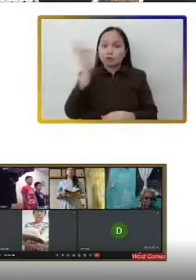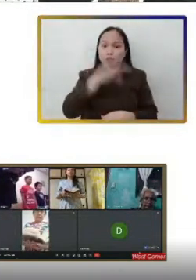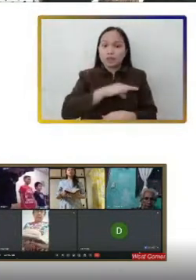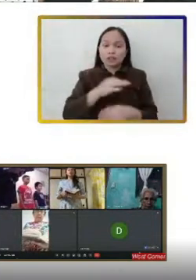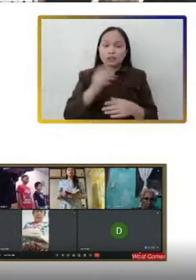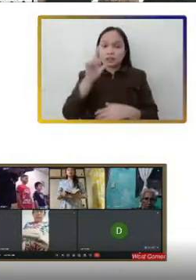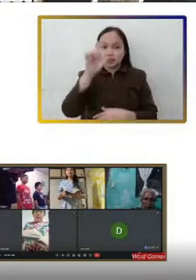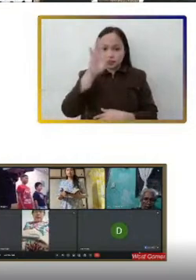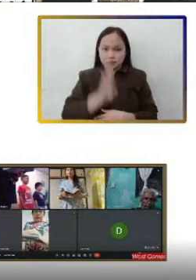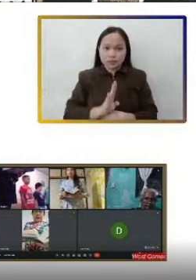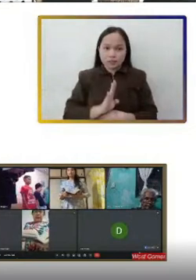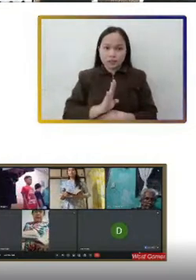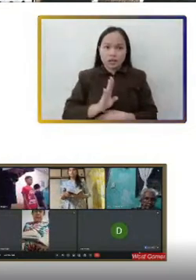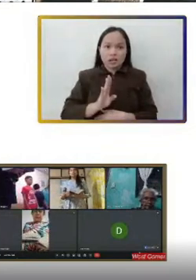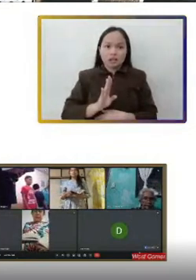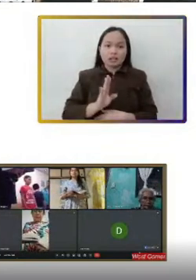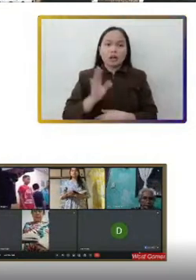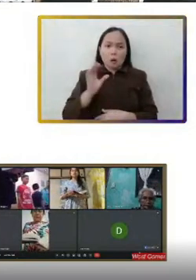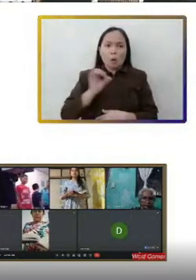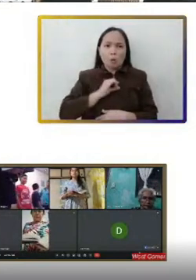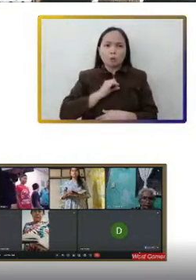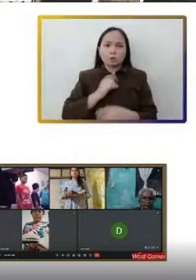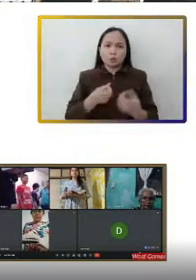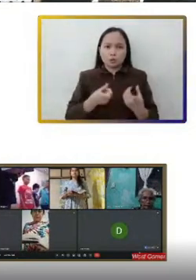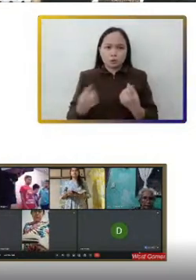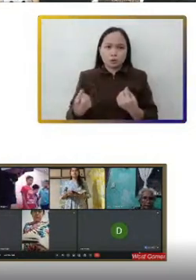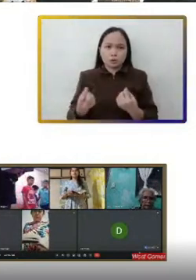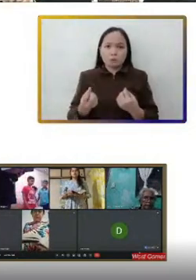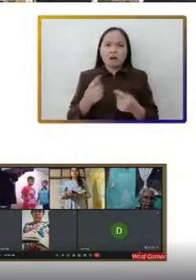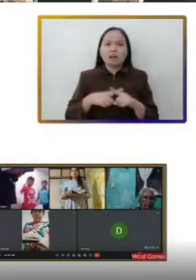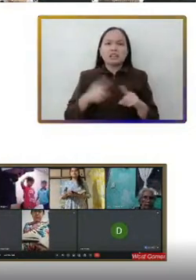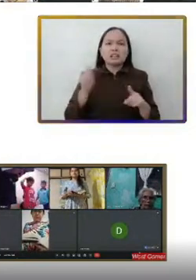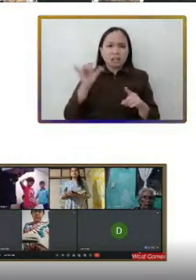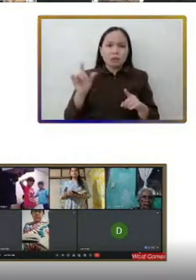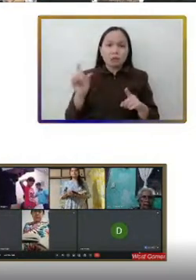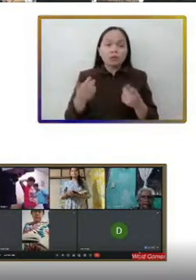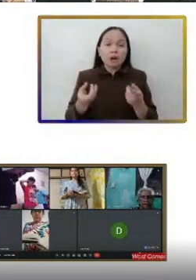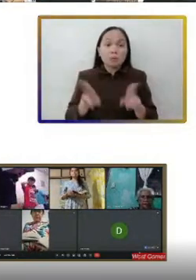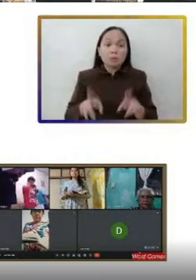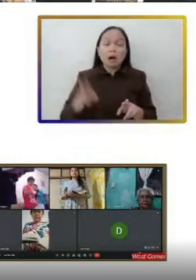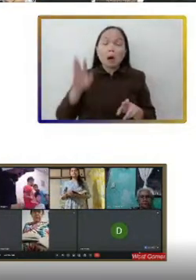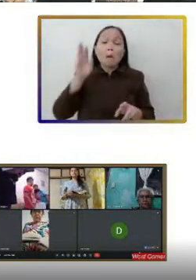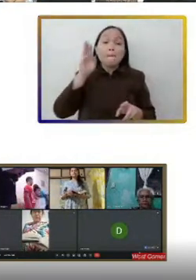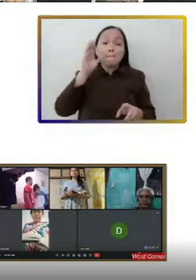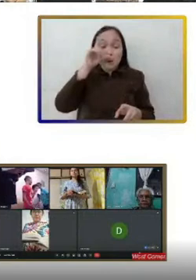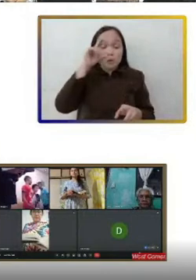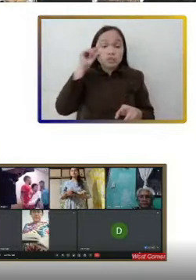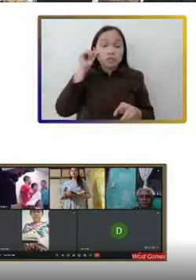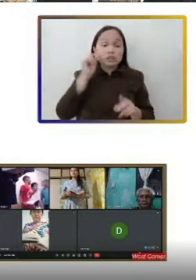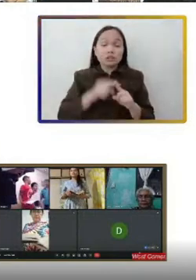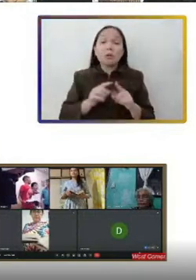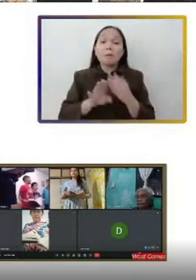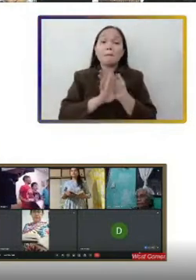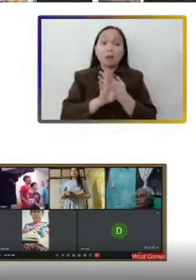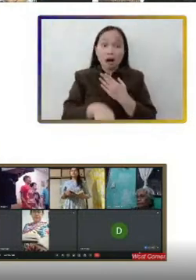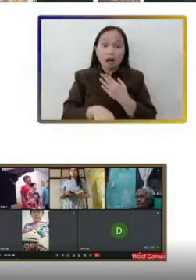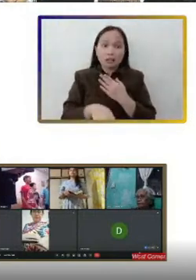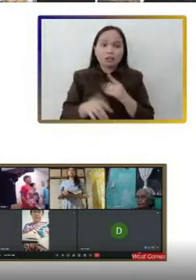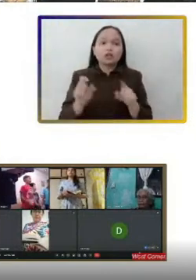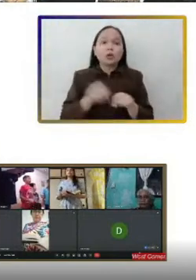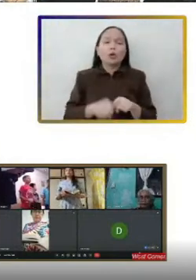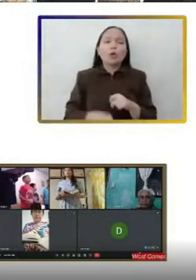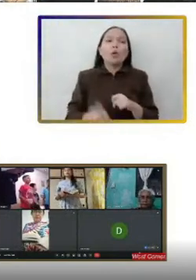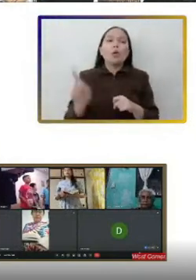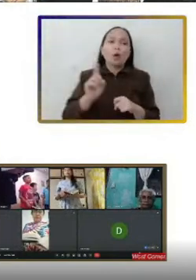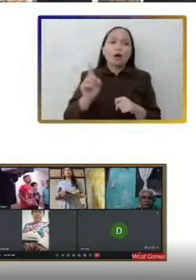sarili nilang gustong gawin. Pero nakita nila, bumalik pa rin si Moses. See? So what God promised,